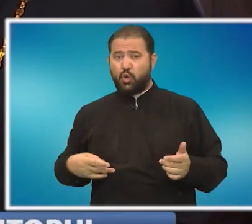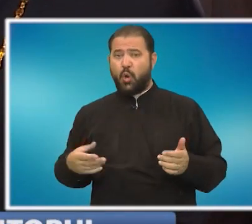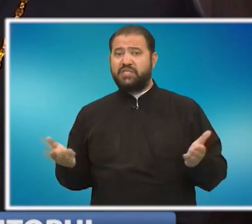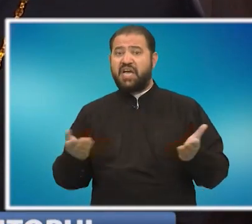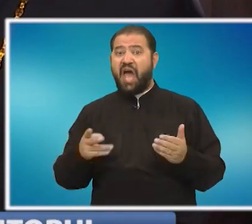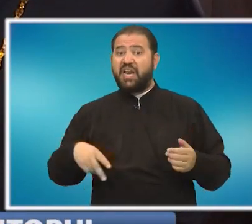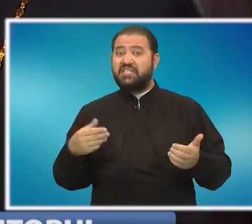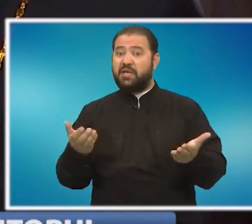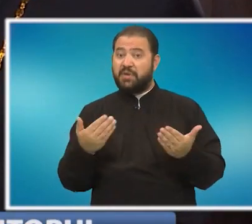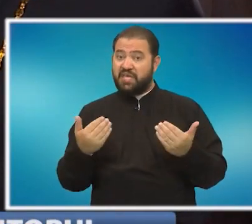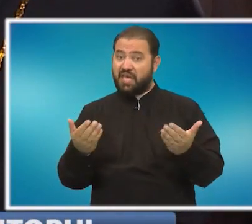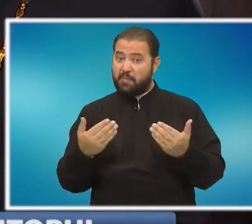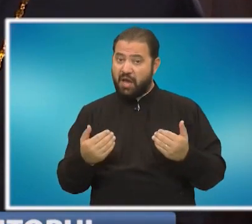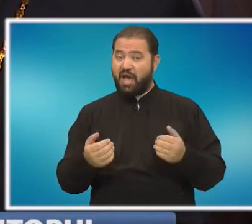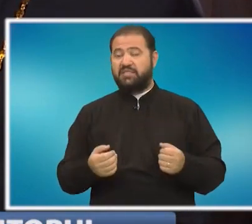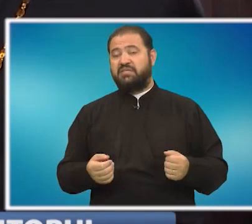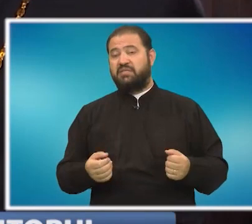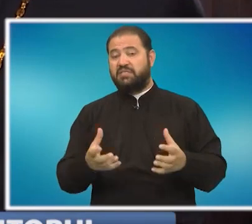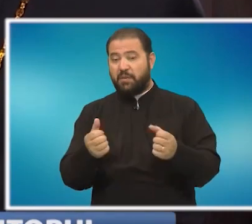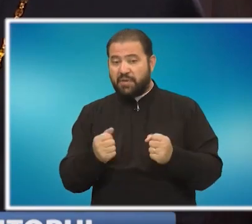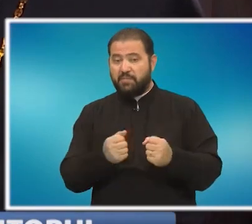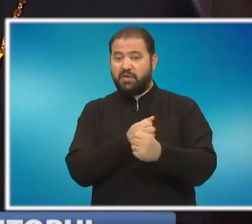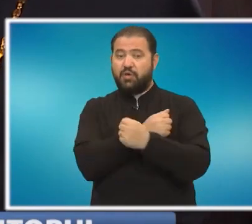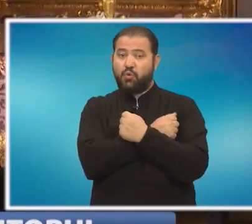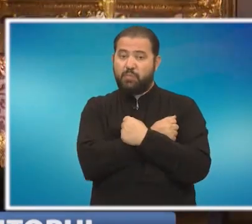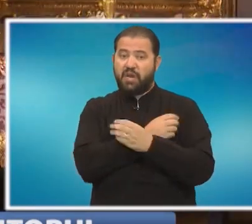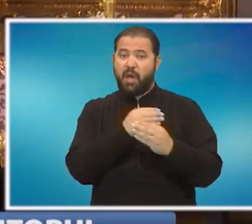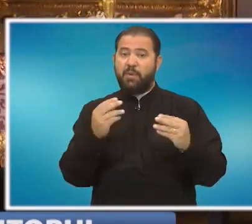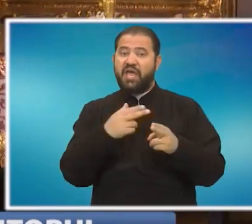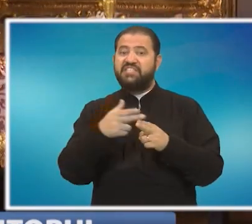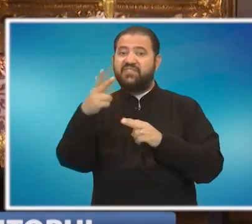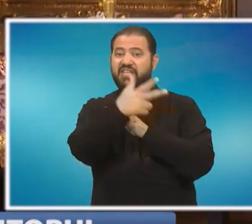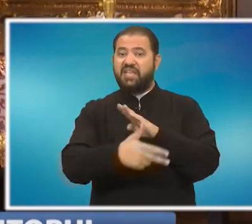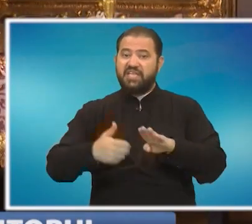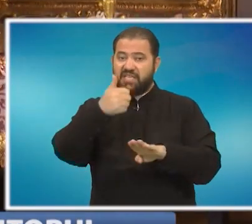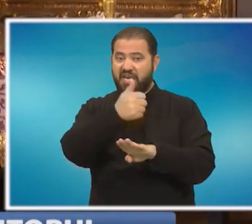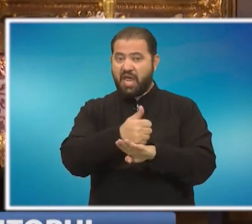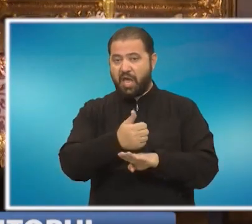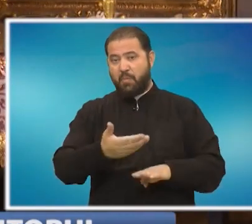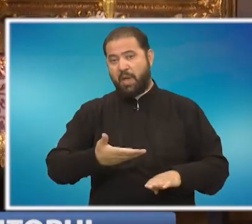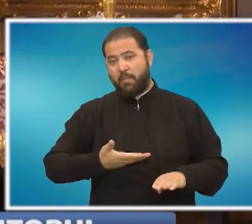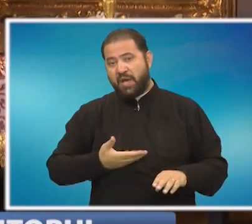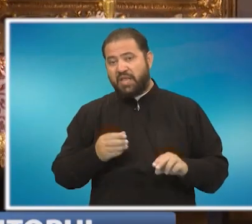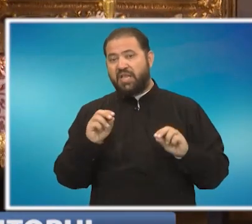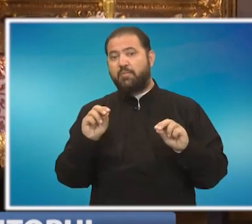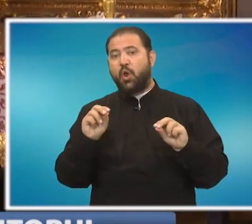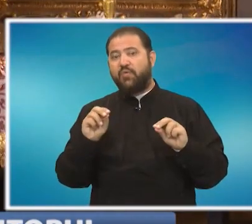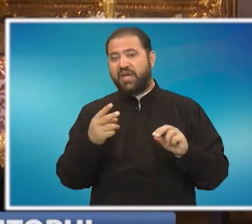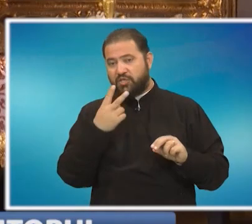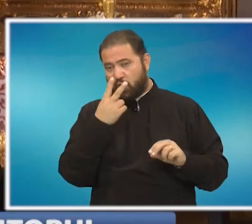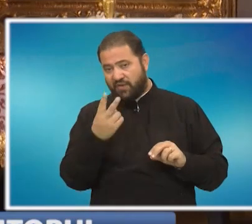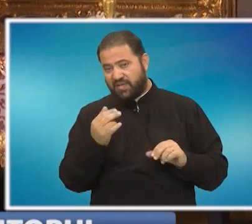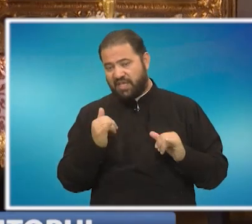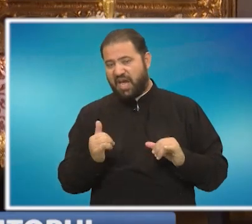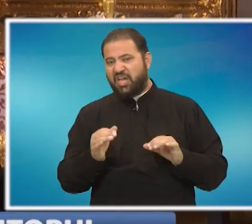care suntem chemați să ne împărtășim din iubirea Preasfintei Treimi. Vedem deci că din această simplitate, sau mai bine